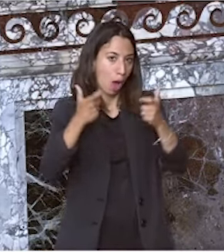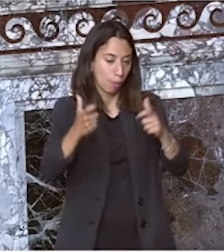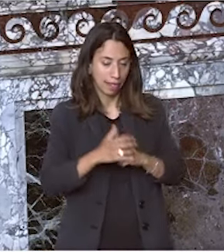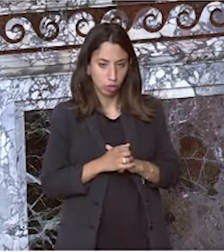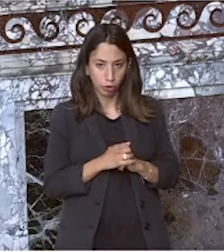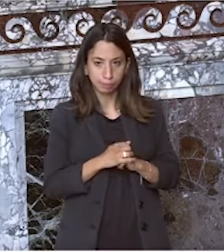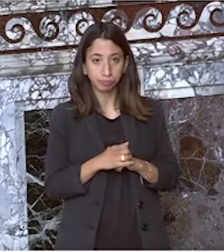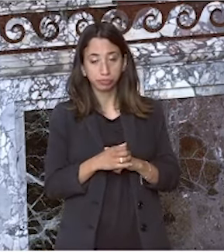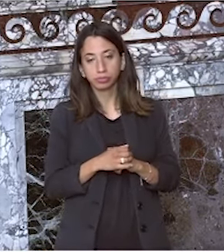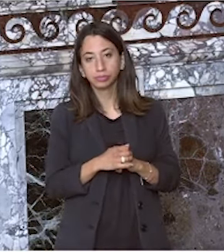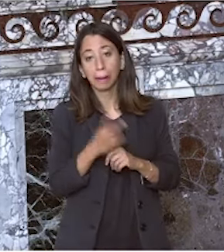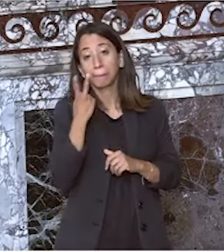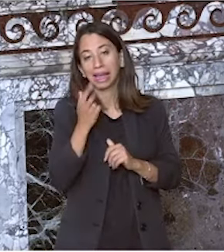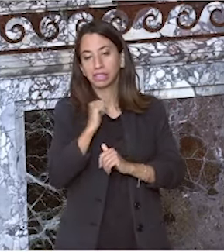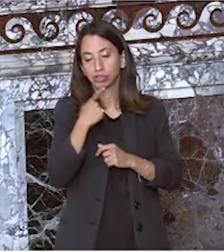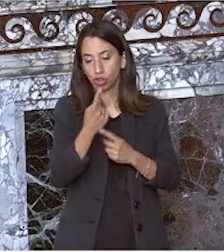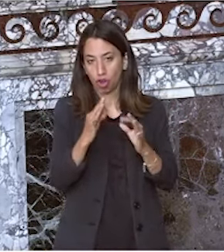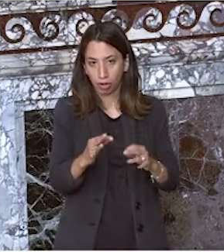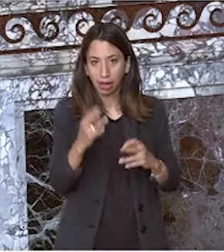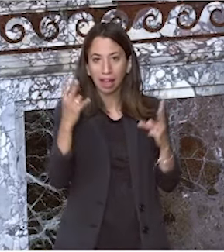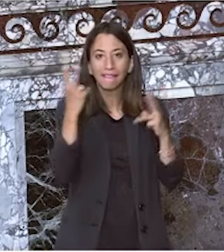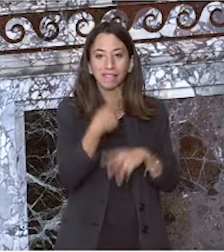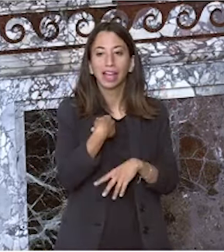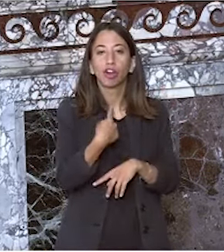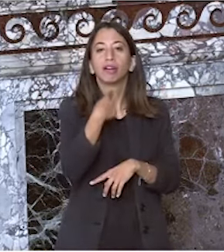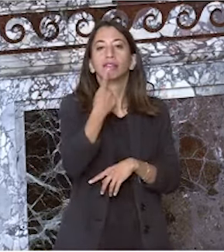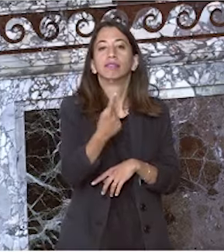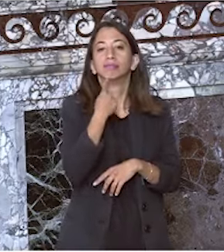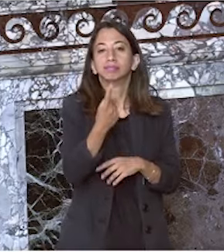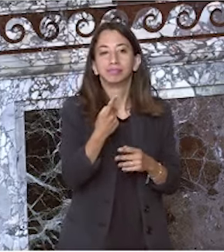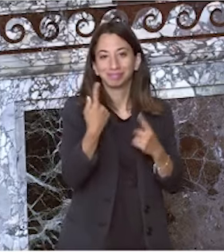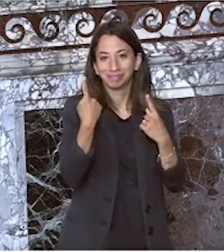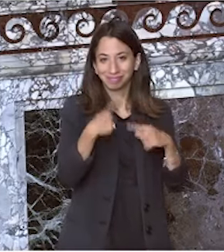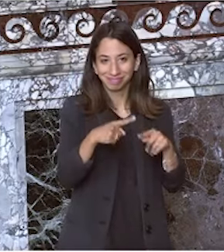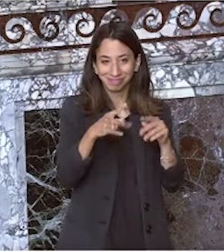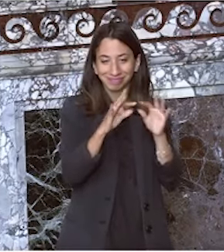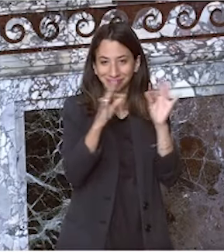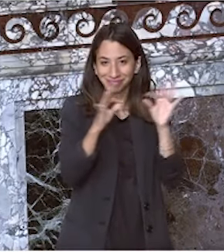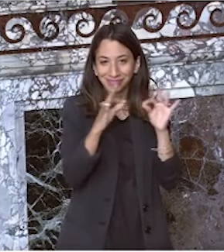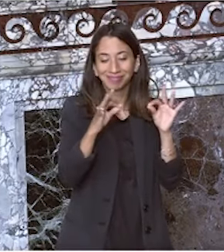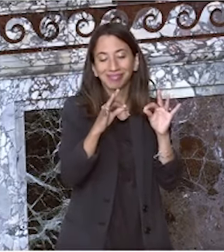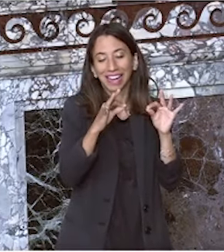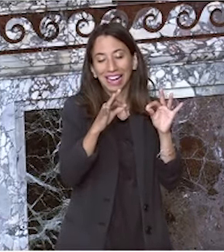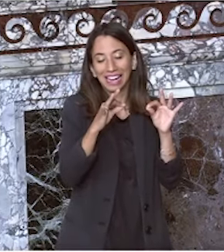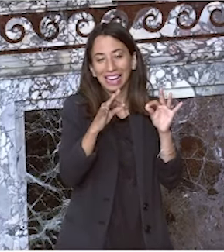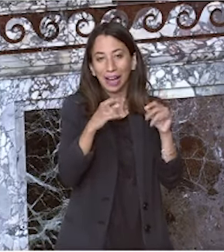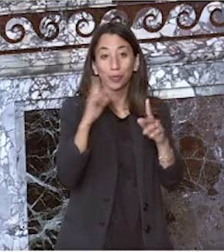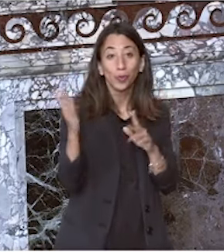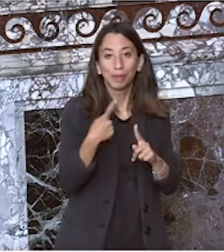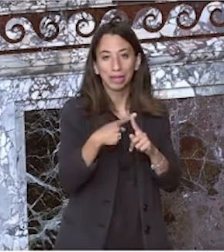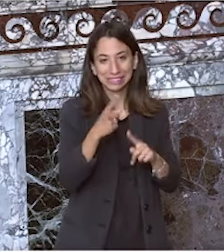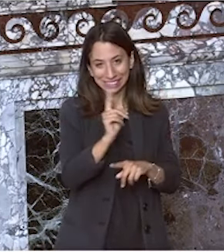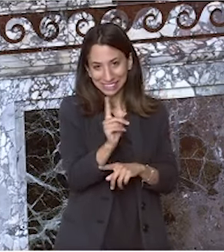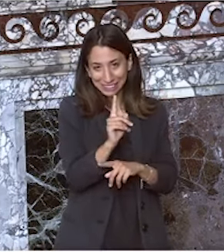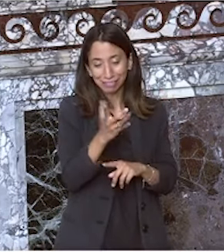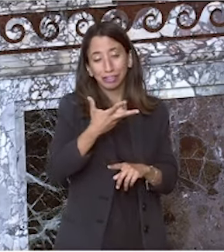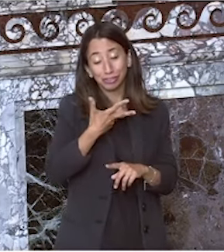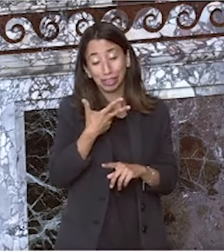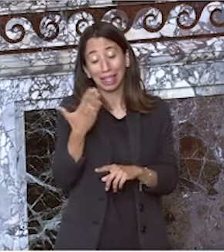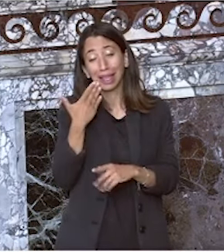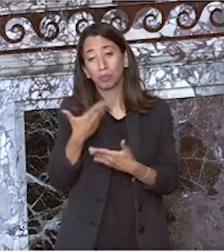Quelli che ho delineato non sono tutti interventi a costo nullo. E l'Italia ha un debito pubblico elevato, frutto